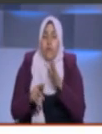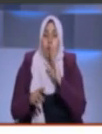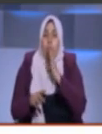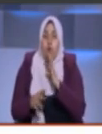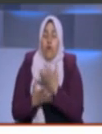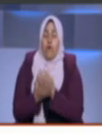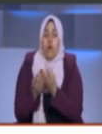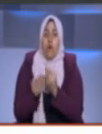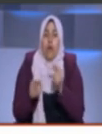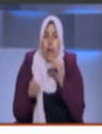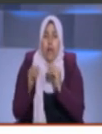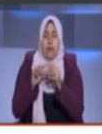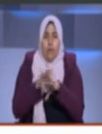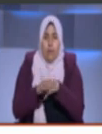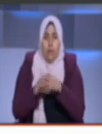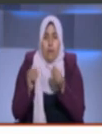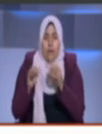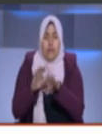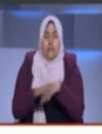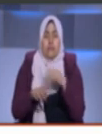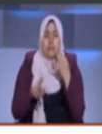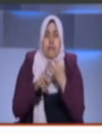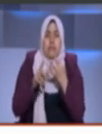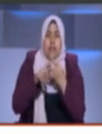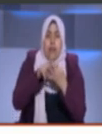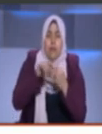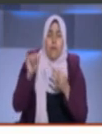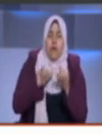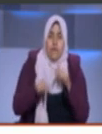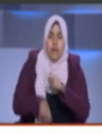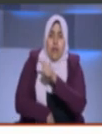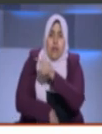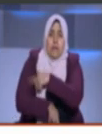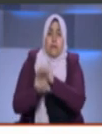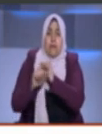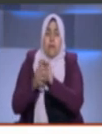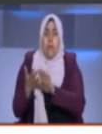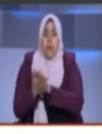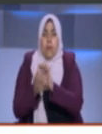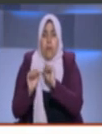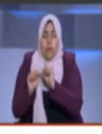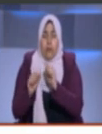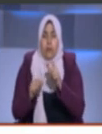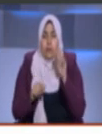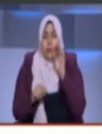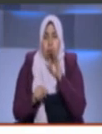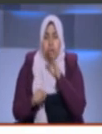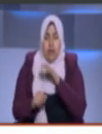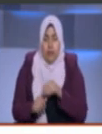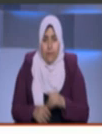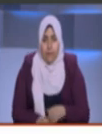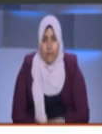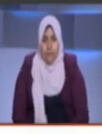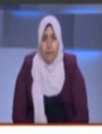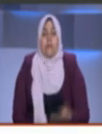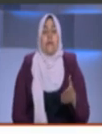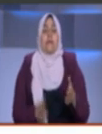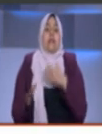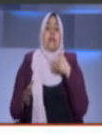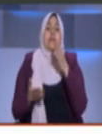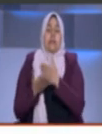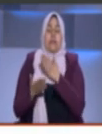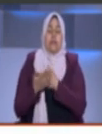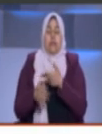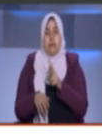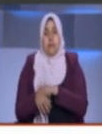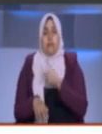حاجات معينة. هم دول ثلاث حاجات، أهم ثلاث حاجات هنا في ألمانيا بالنسبة لموضوع المدارس. نعم. طيب خالد، أعود إليك مرة